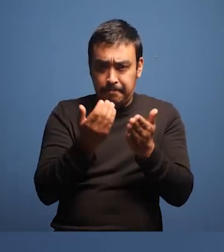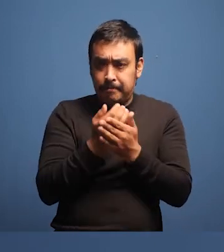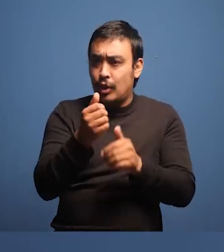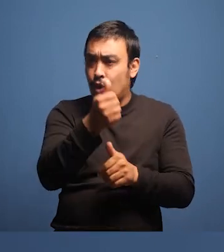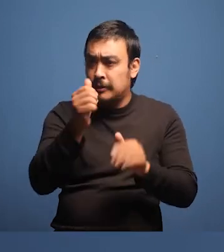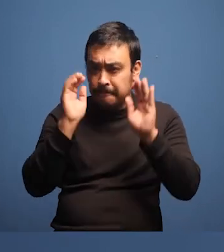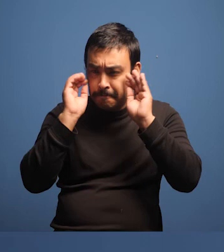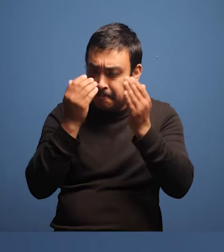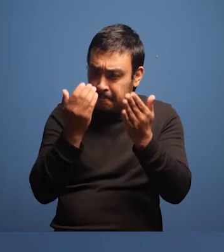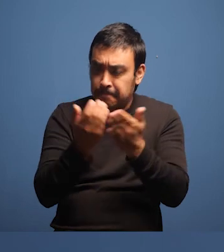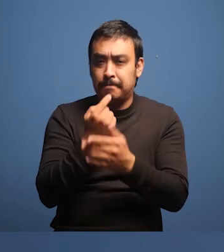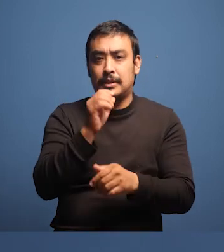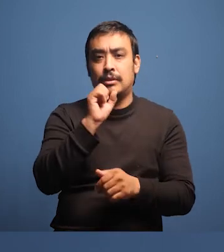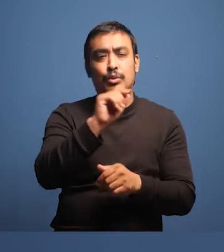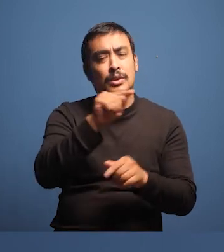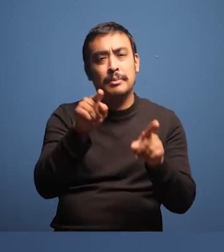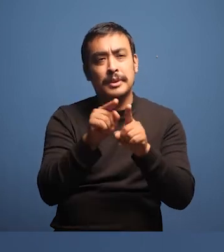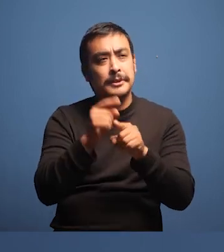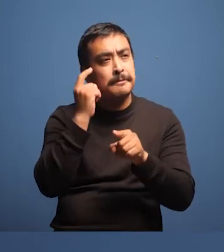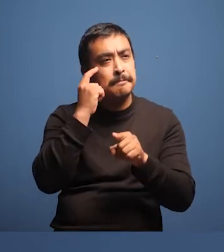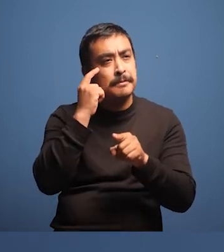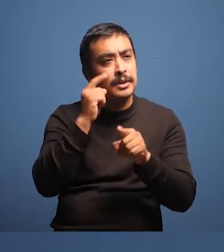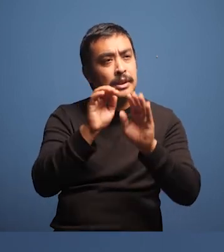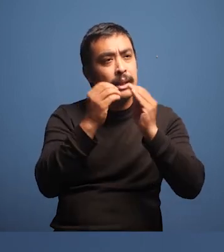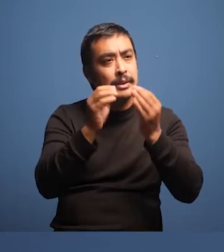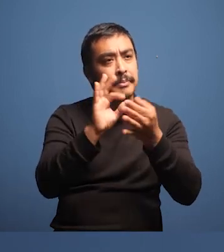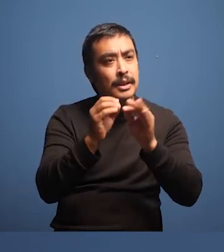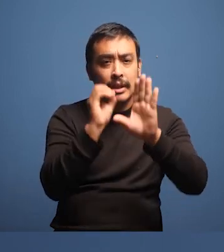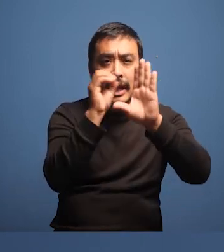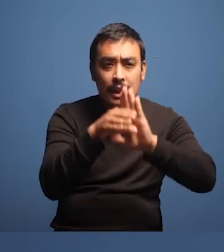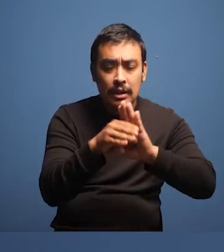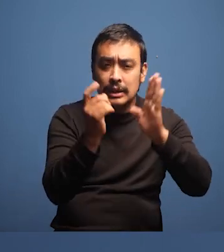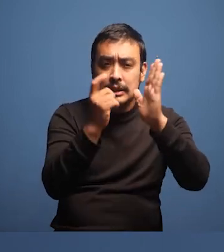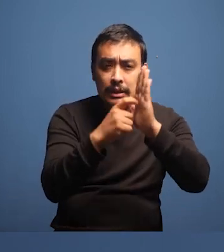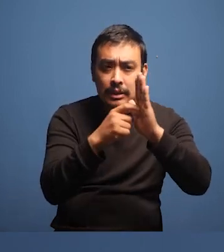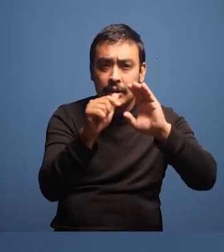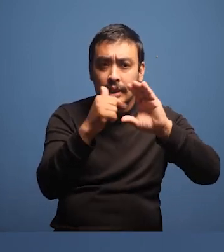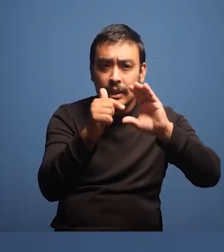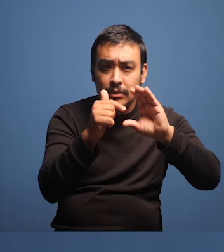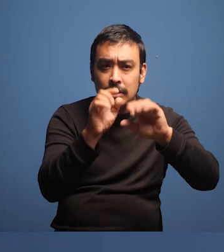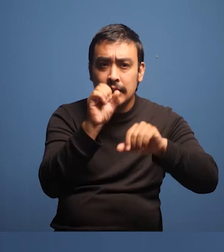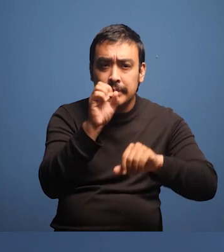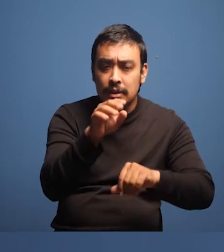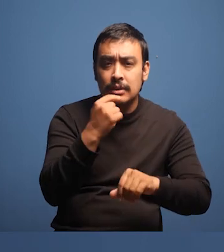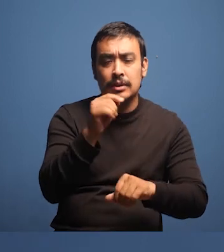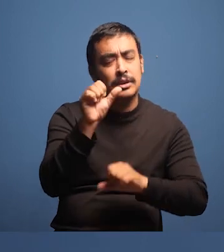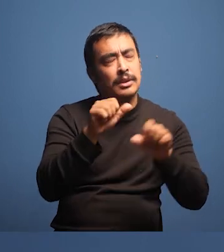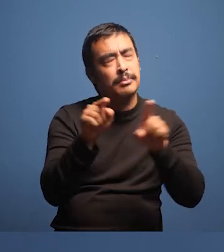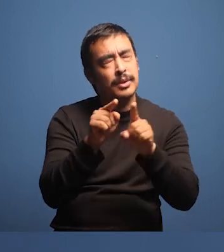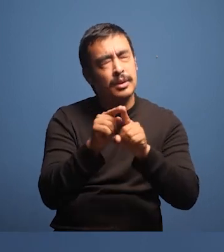राख्न चाहनुहुन्छ भने तपाईँले कुनै पनि कुरा सोसियल मिडियामा पोस्ट गर्नुहुन्छ ट्विट गर्नुहुन्छ ट्याग गर्नुहुन्छ मेन्सन गर्नुहुन्छ जे गर्नु खोज्दा